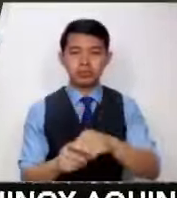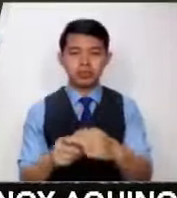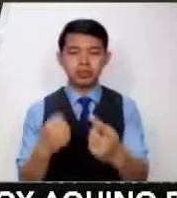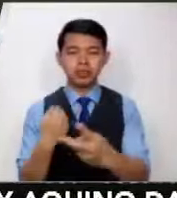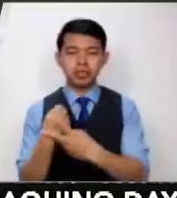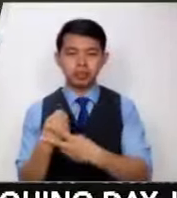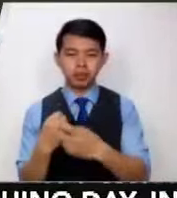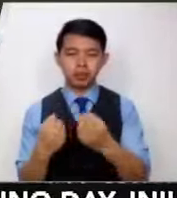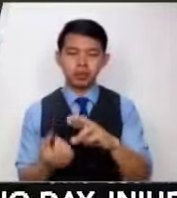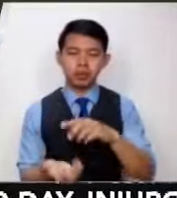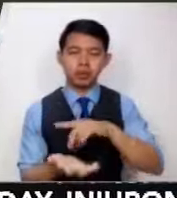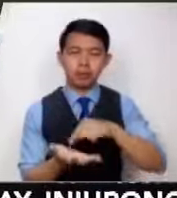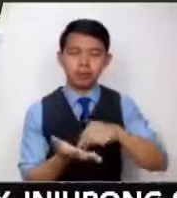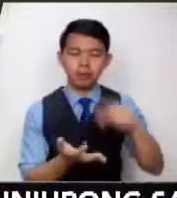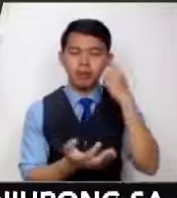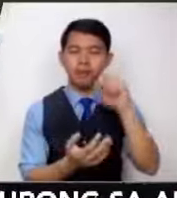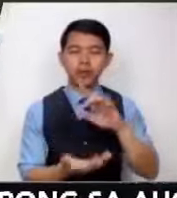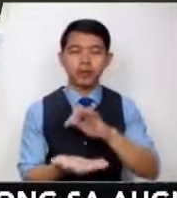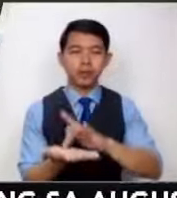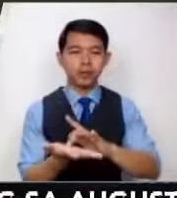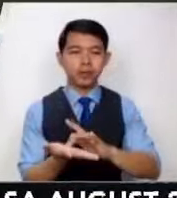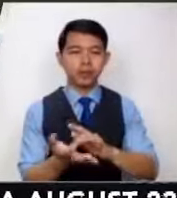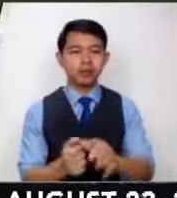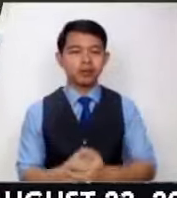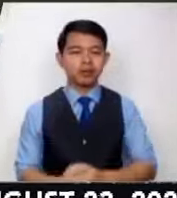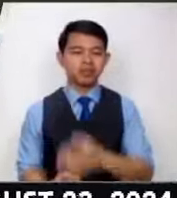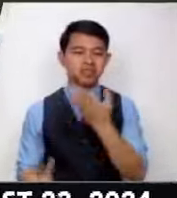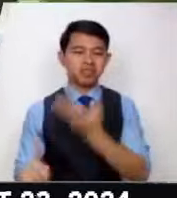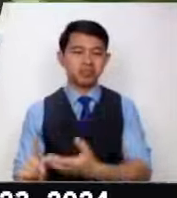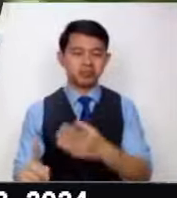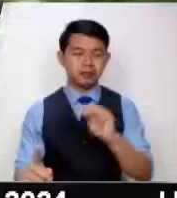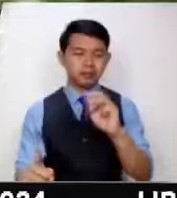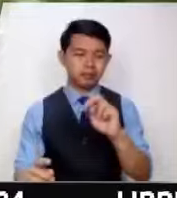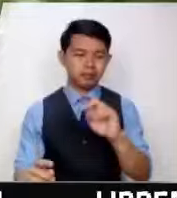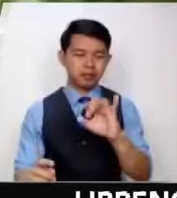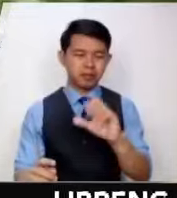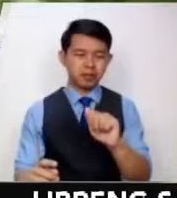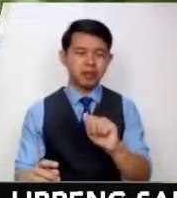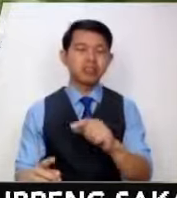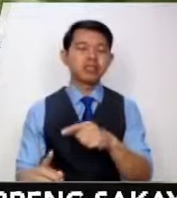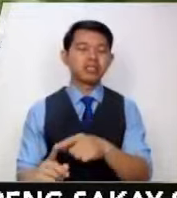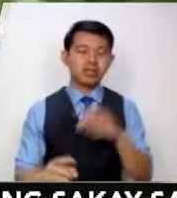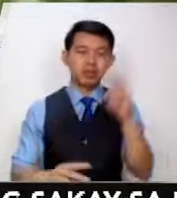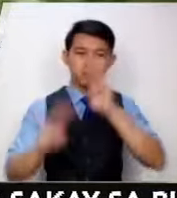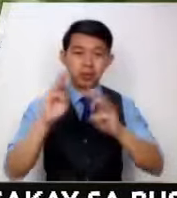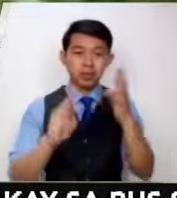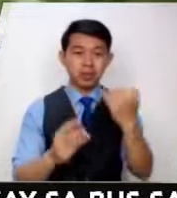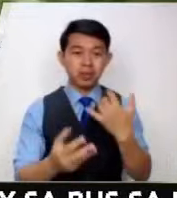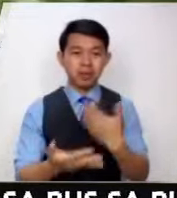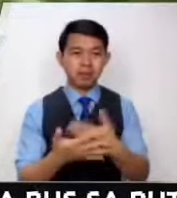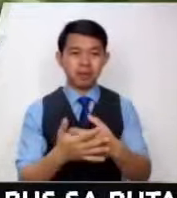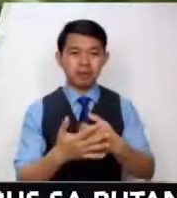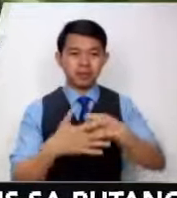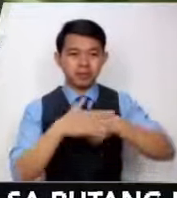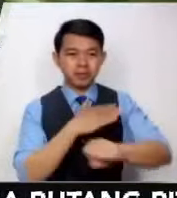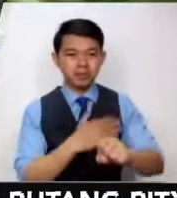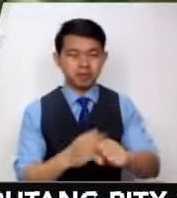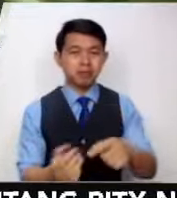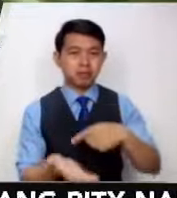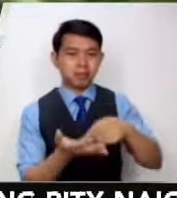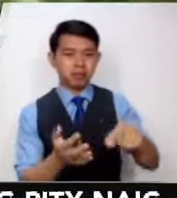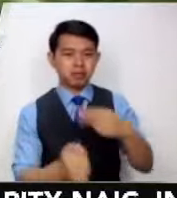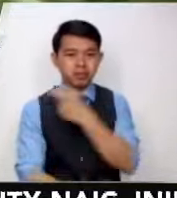si Monica na isa ring minimum wage earner dahil malapit na siyang manganak. Siyempre yung pambayad sa hospital, tapos pangkailangan ng